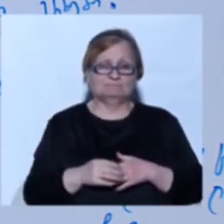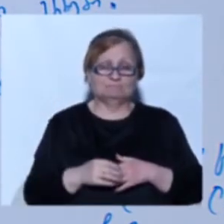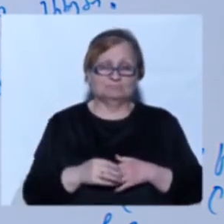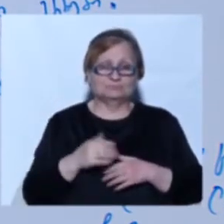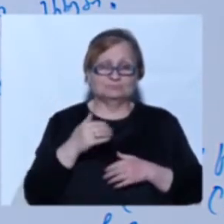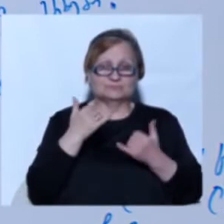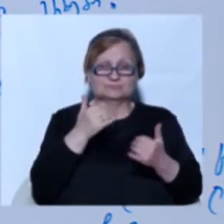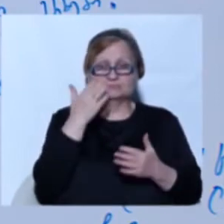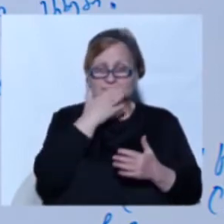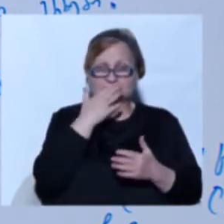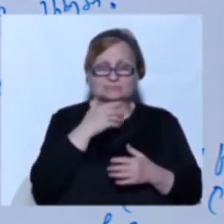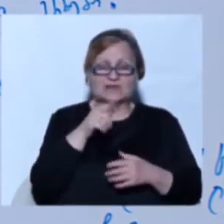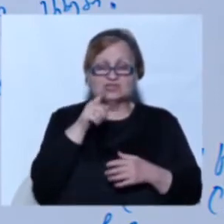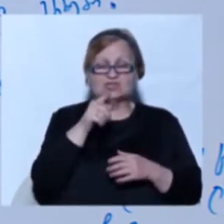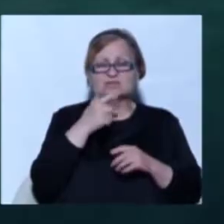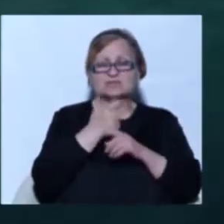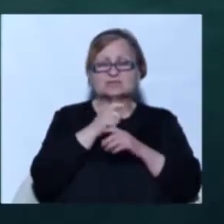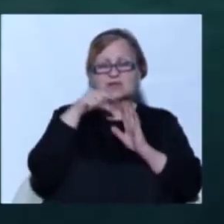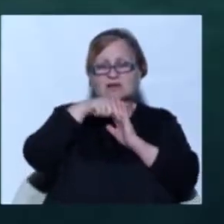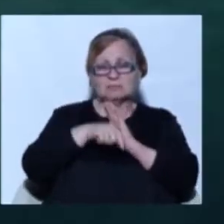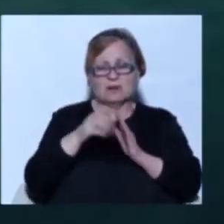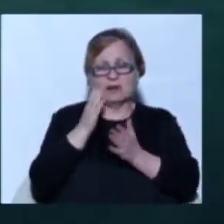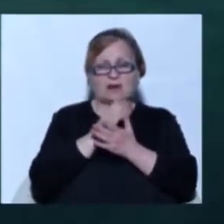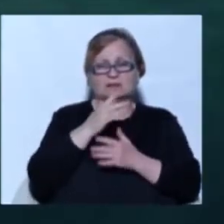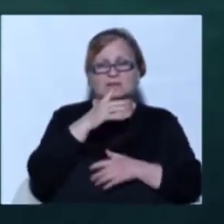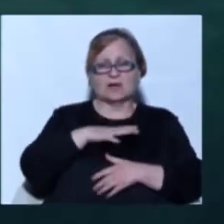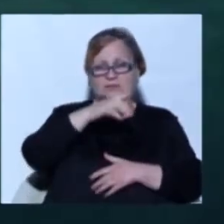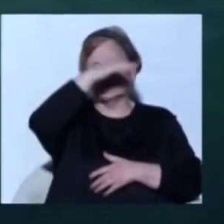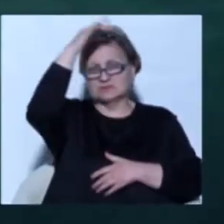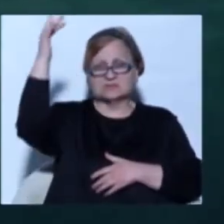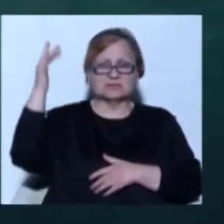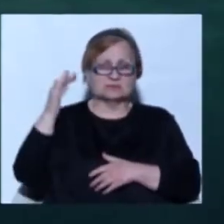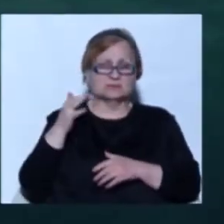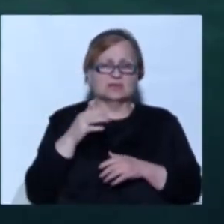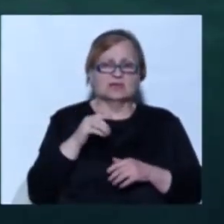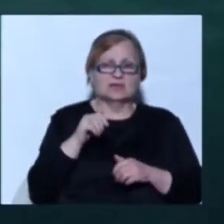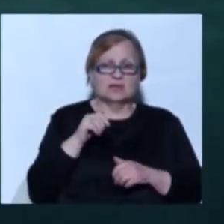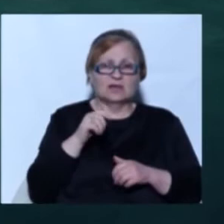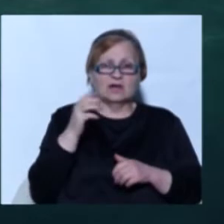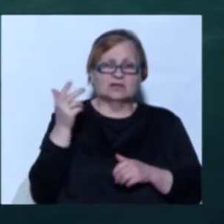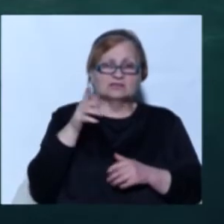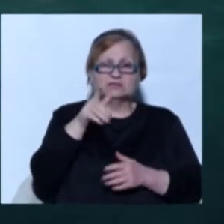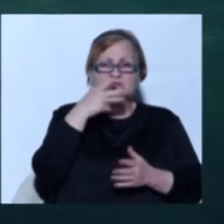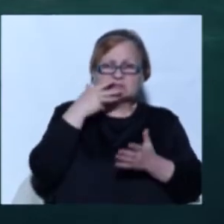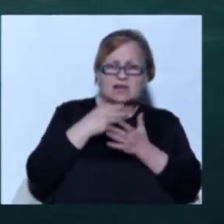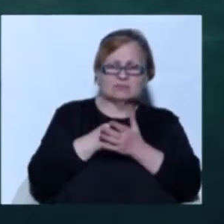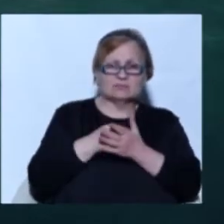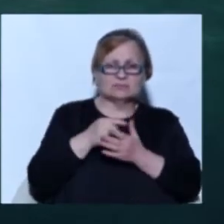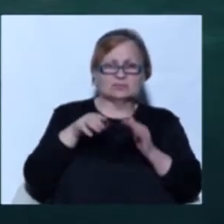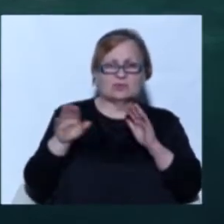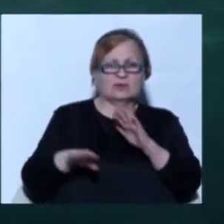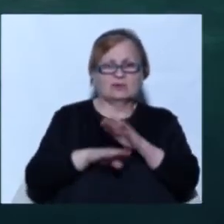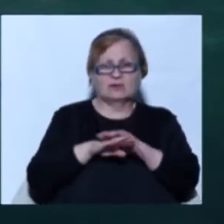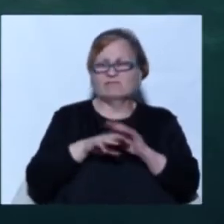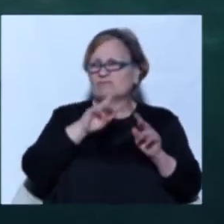ეს ლექსიც. Შენ ისე ღრმა ხარ, ქართულოცაო, შენ ისე ღრმა ხარ. Სამკვიდრო შენ ქვეშ პრად